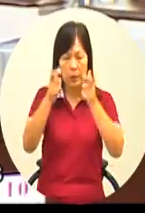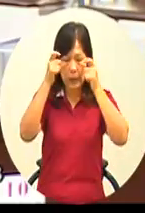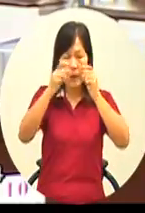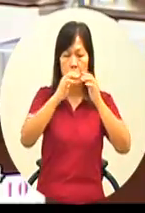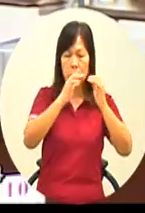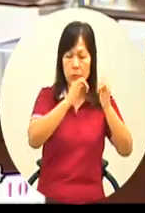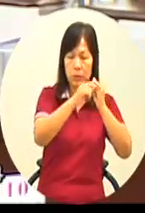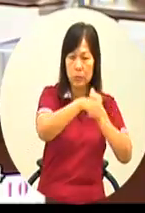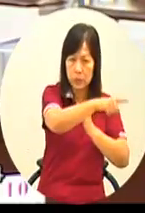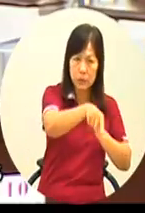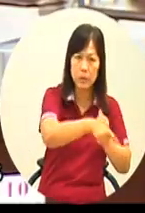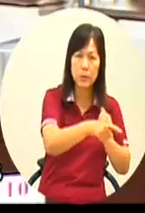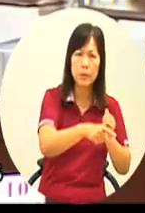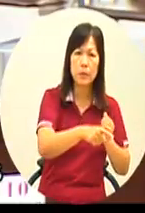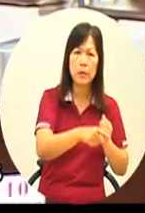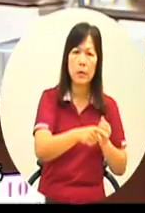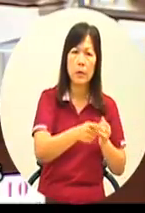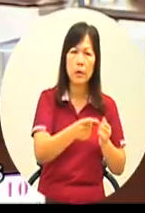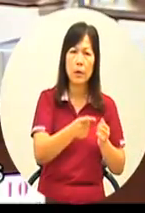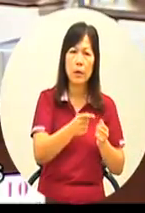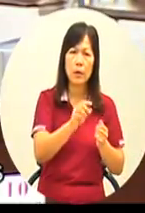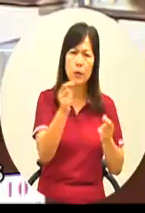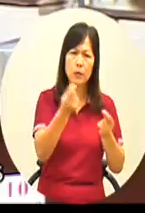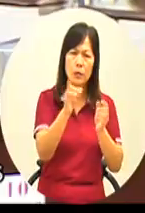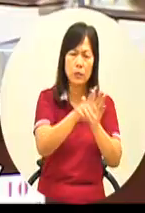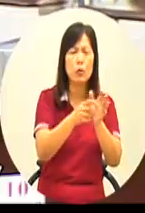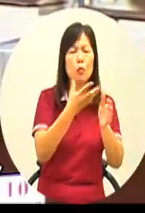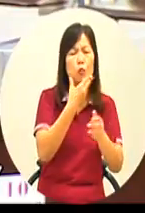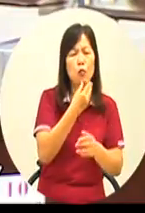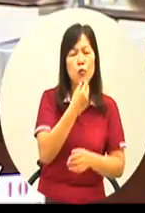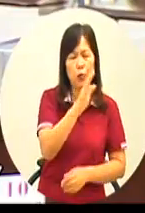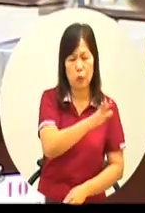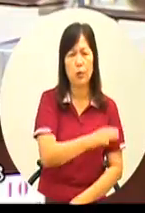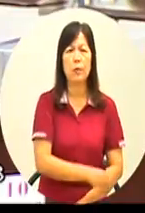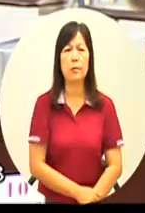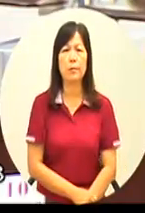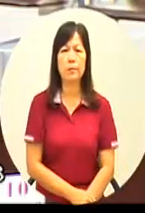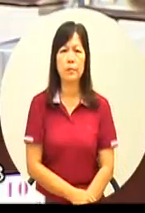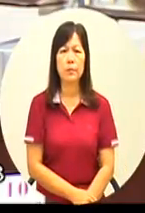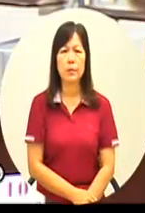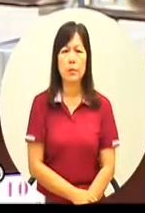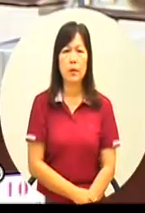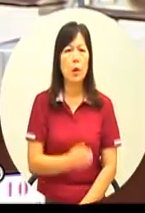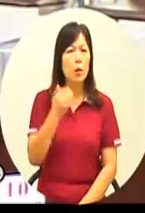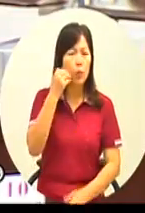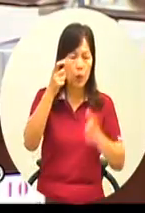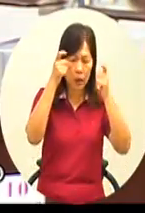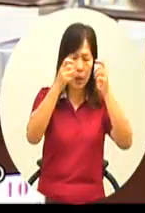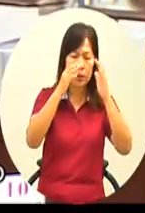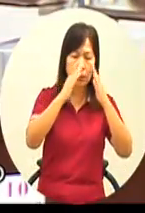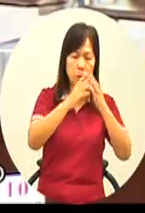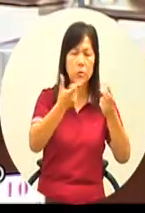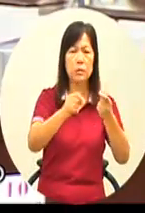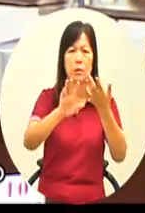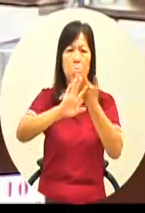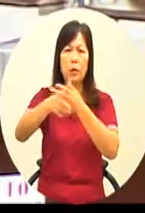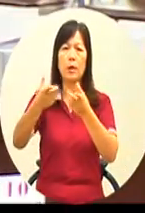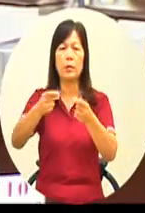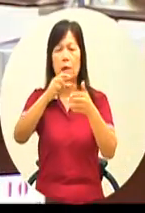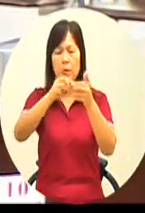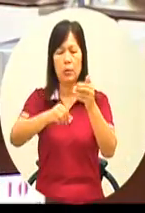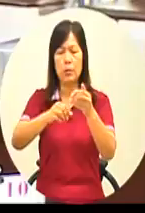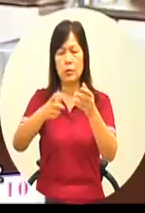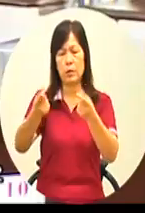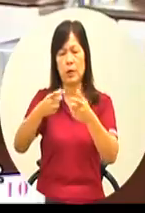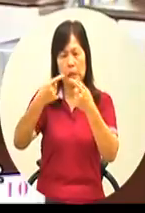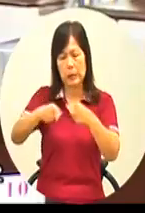身的市民的吼，上个吼，那算作是个福利就对啦吼。啊，当然你来咱高雄市别里，照常嘛是照因规定继续个去，袂打